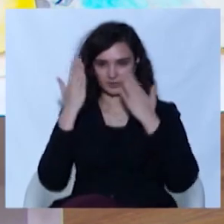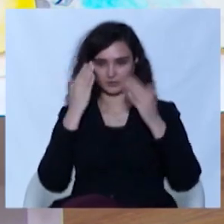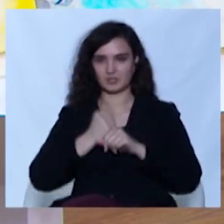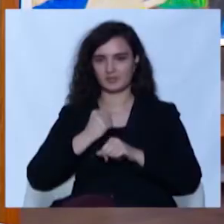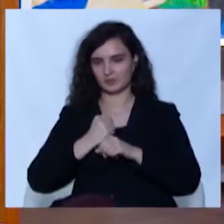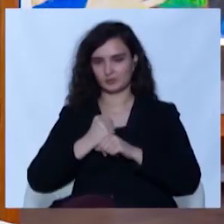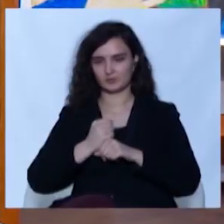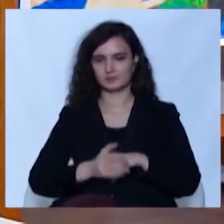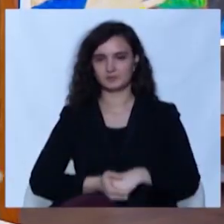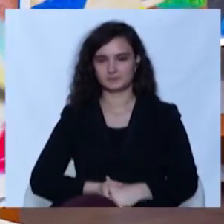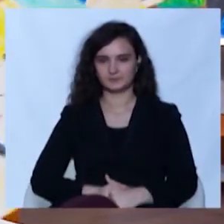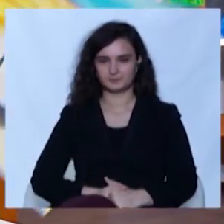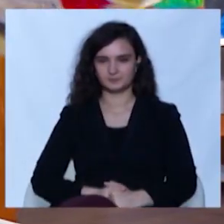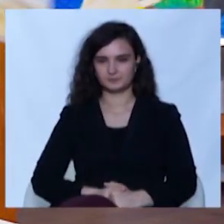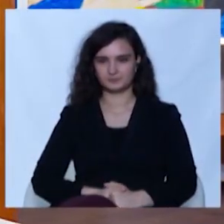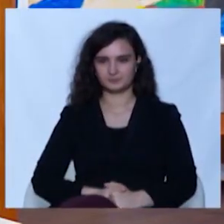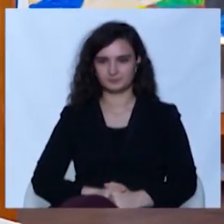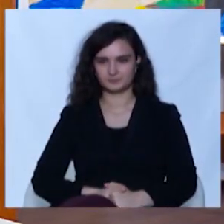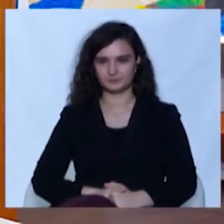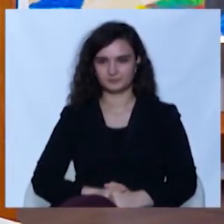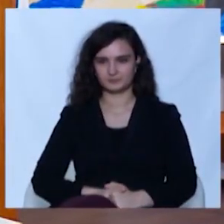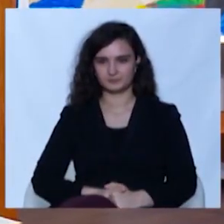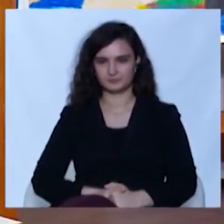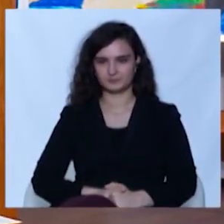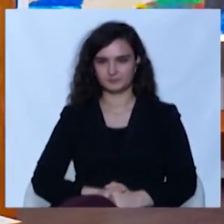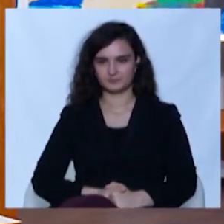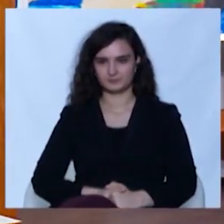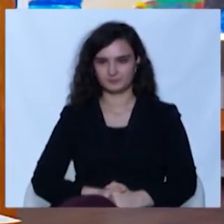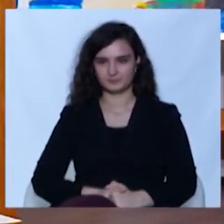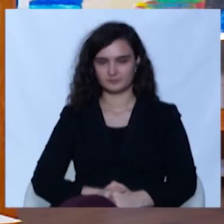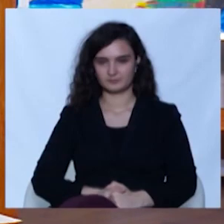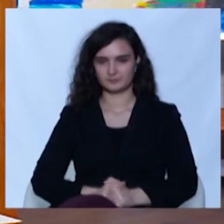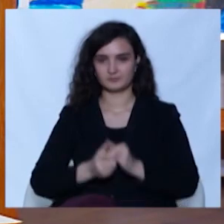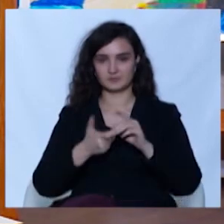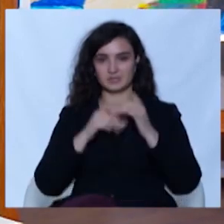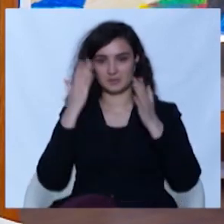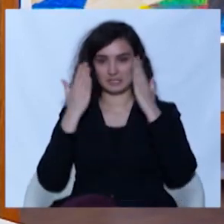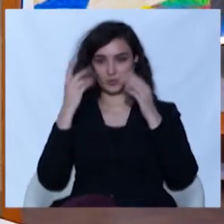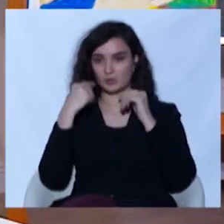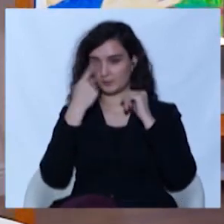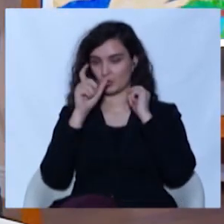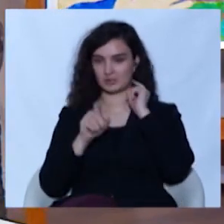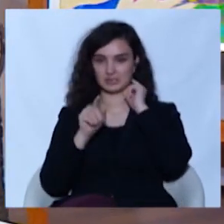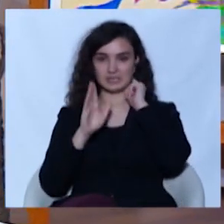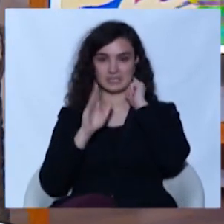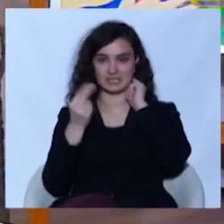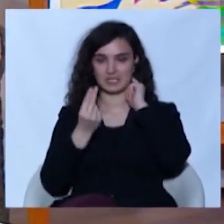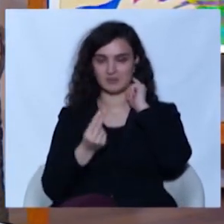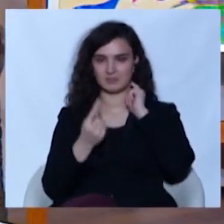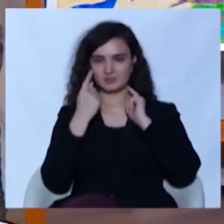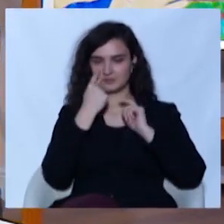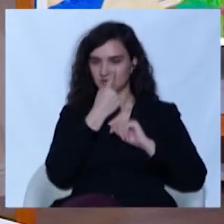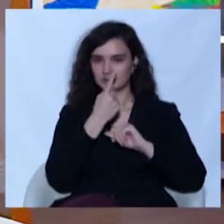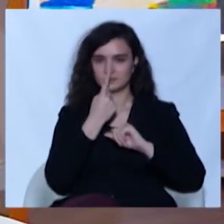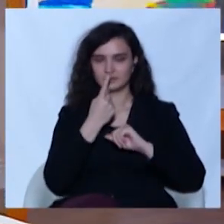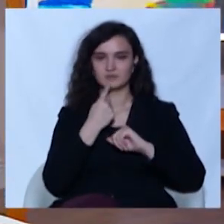гавак этот. Эхла чвену да гавак этот залям хиарули портреты, садаци кнебат,